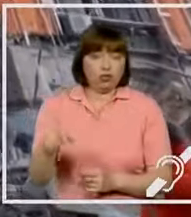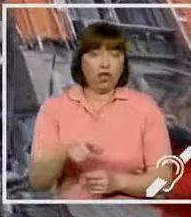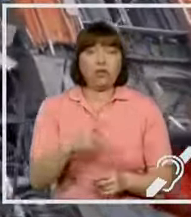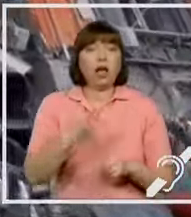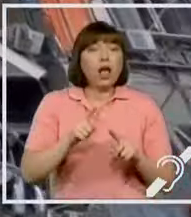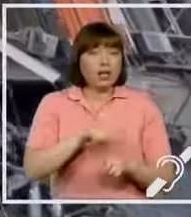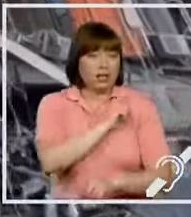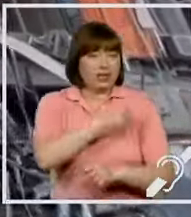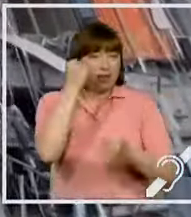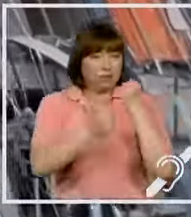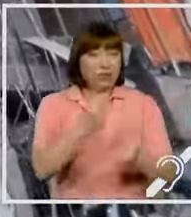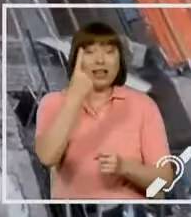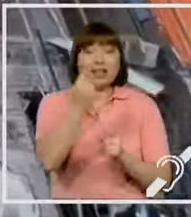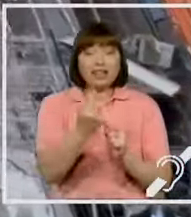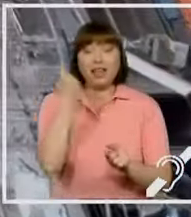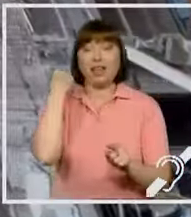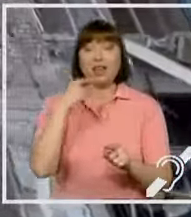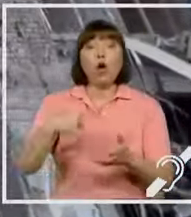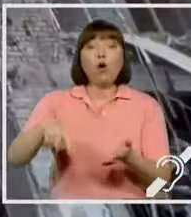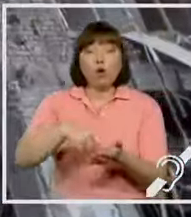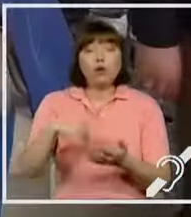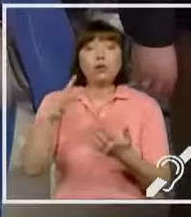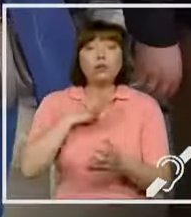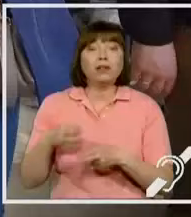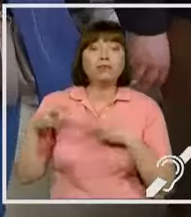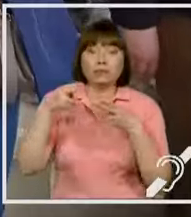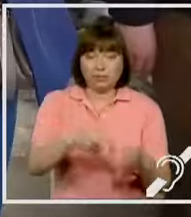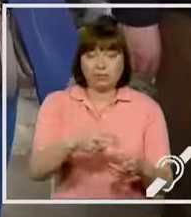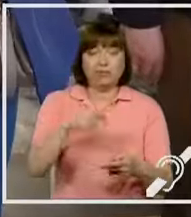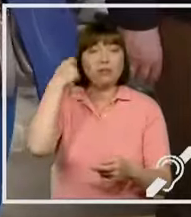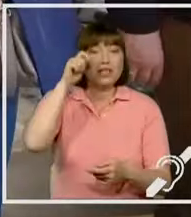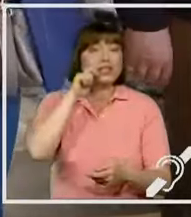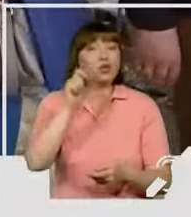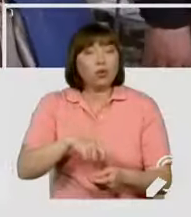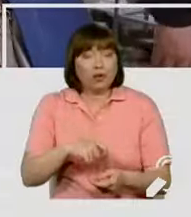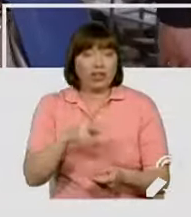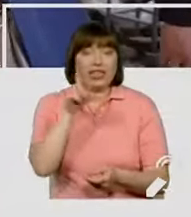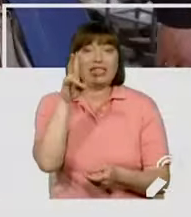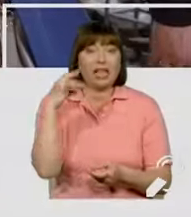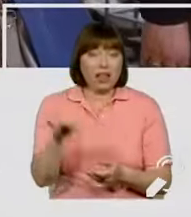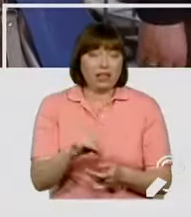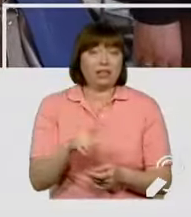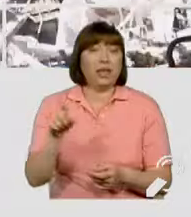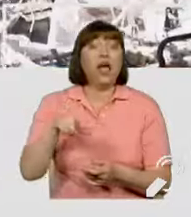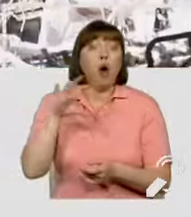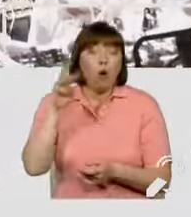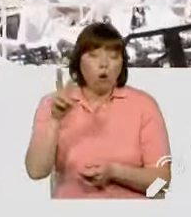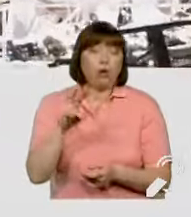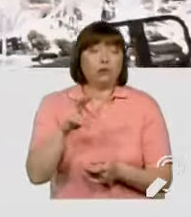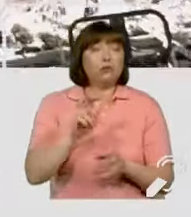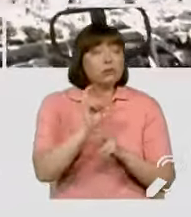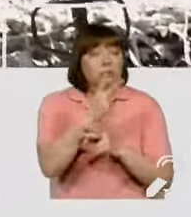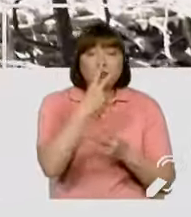Atacul brutal are loc la o zi după ce orașul fusese vizitat de președintele Ucrainei, Volodymyr Zelensky. Liderul de la Kiev